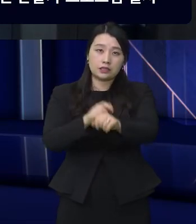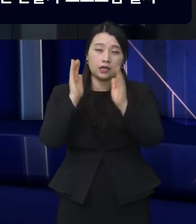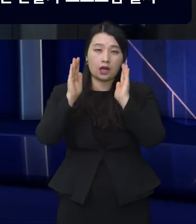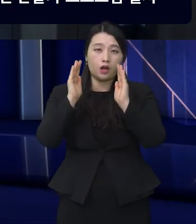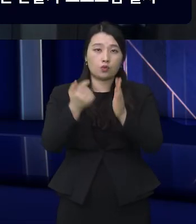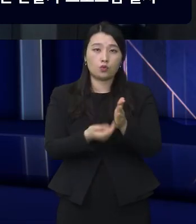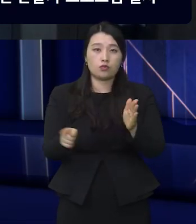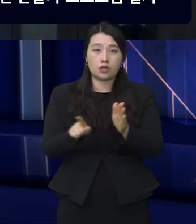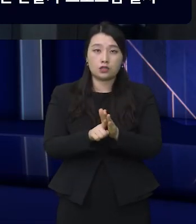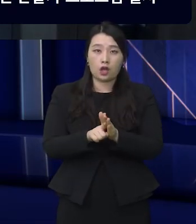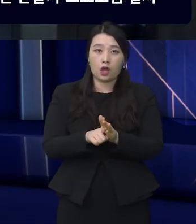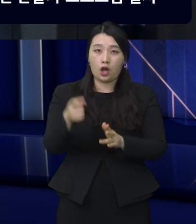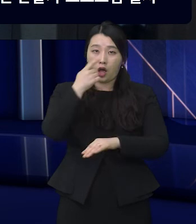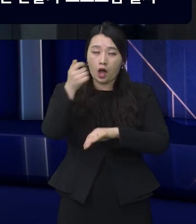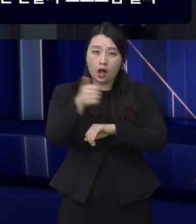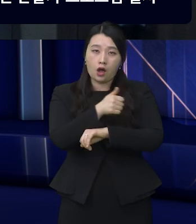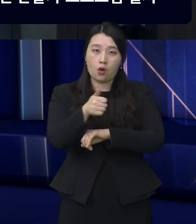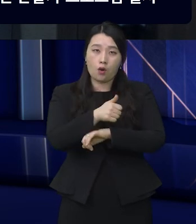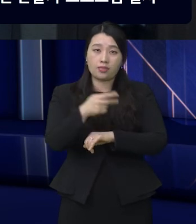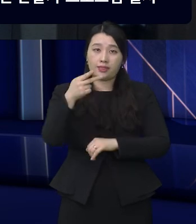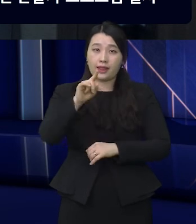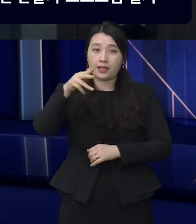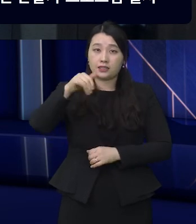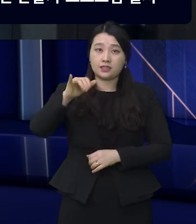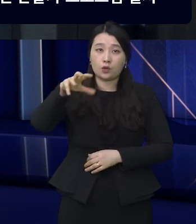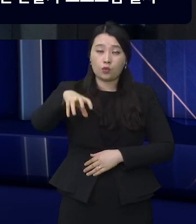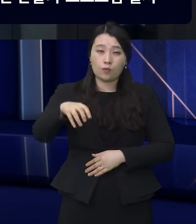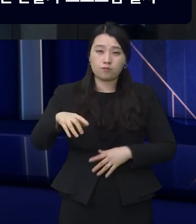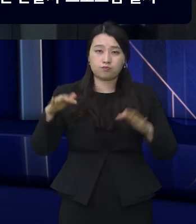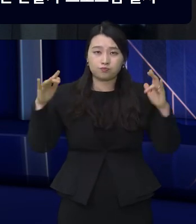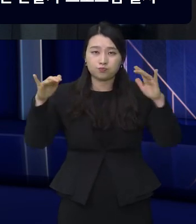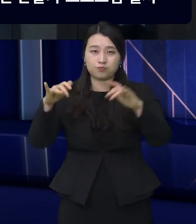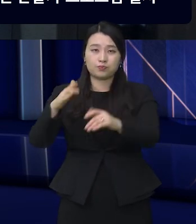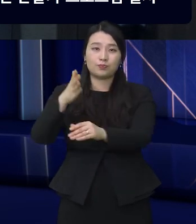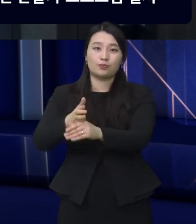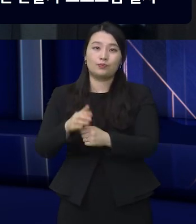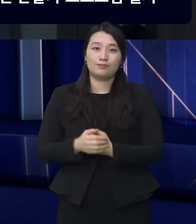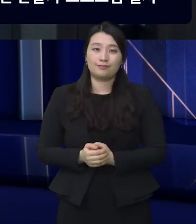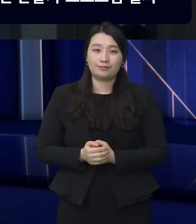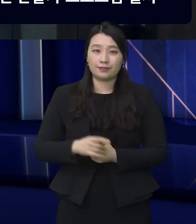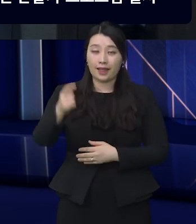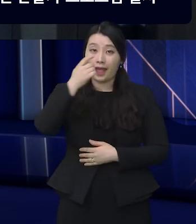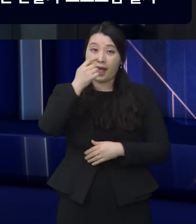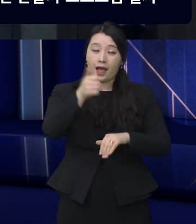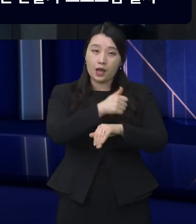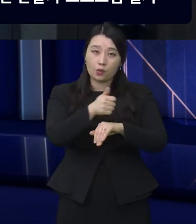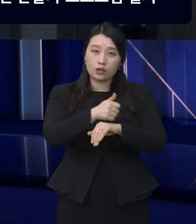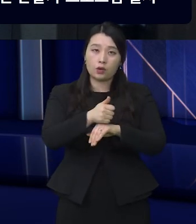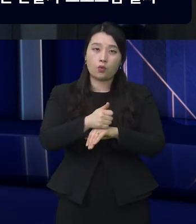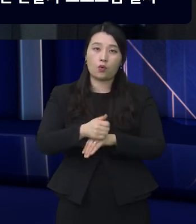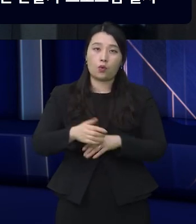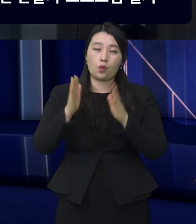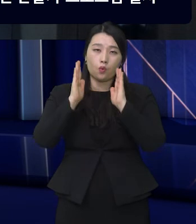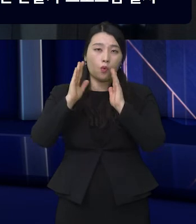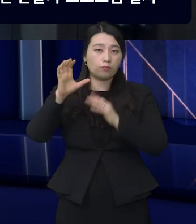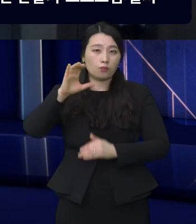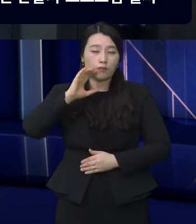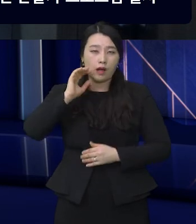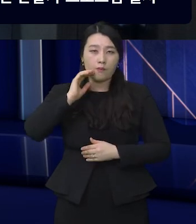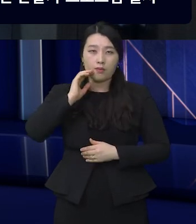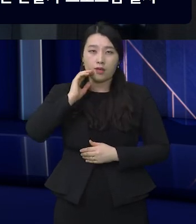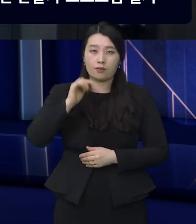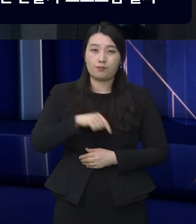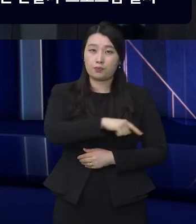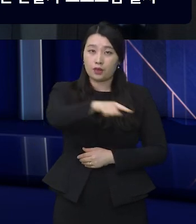대치동 학원가를 잡는 경우가 많습니다 강남구는 학원과 스타 제 카페를 대상으로 지속적인